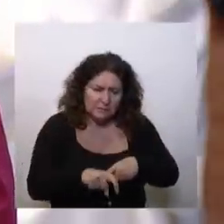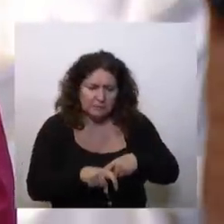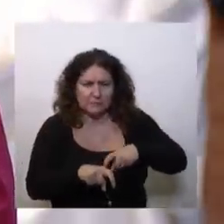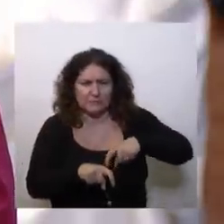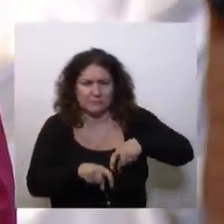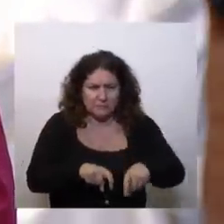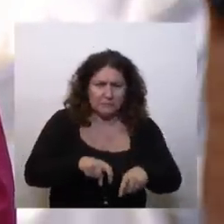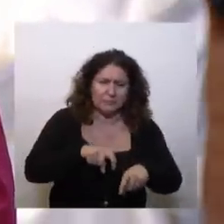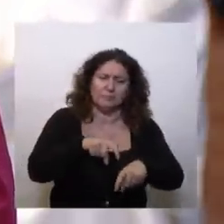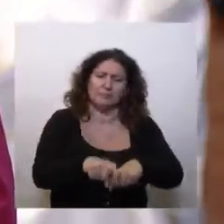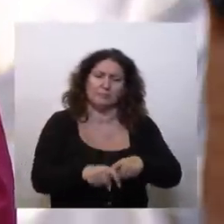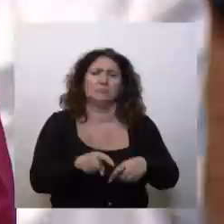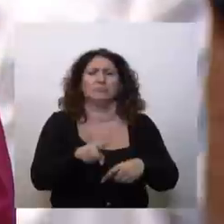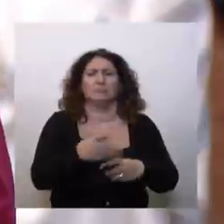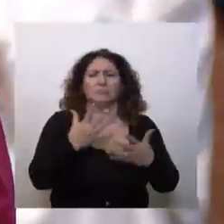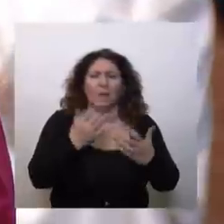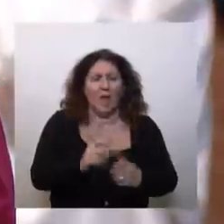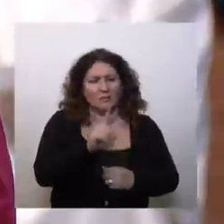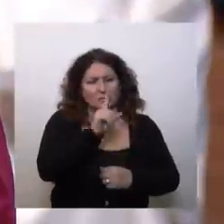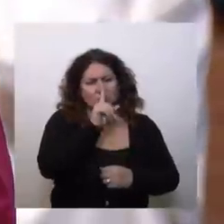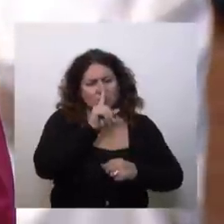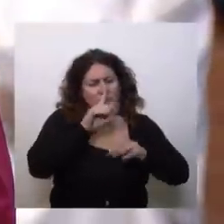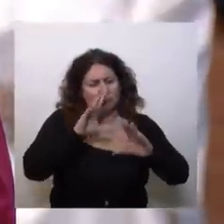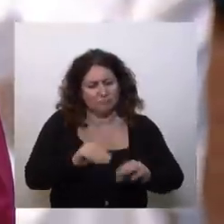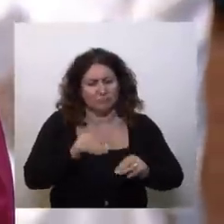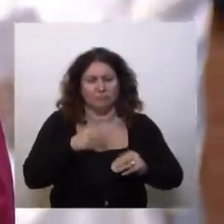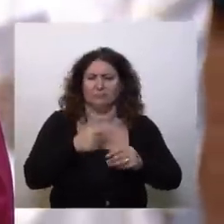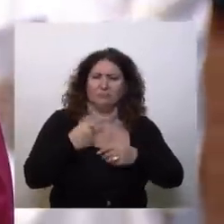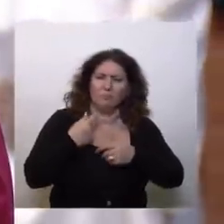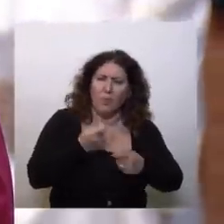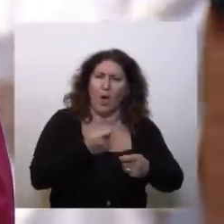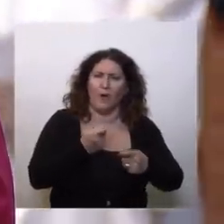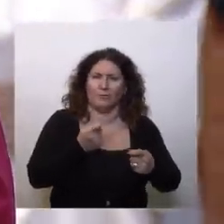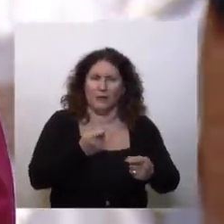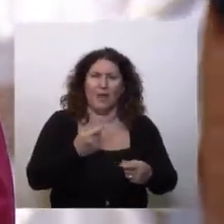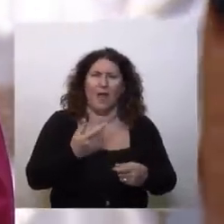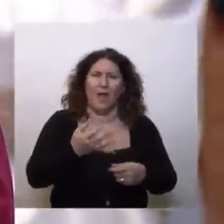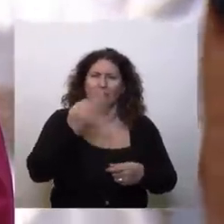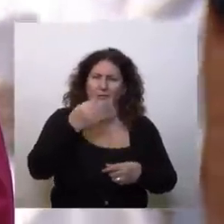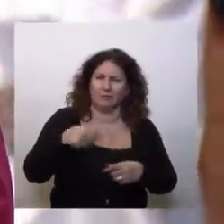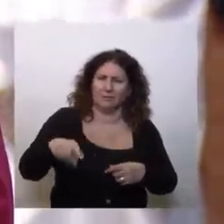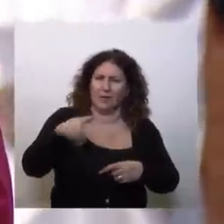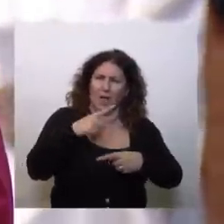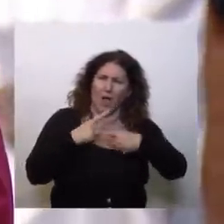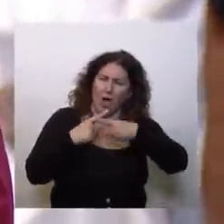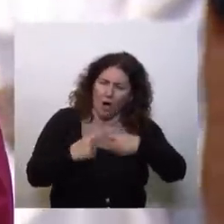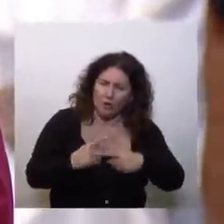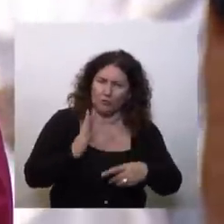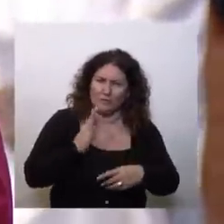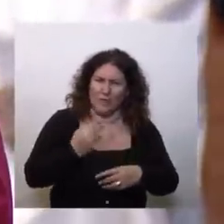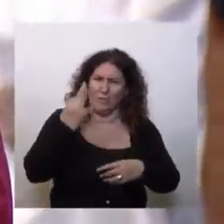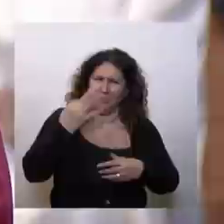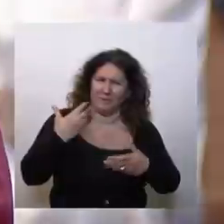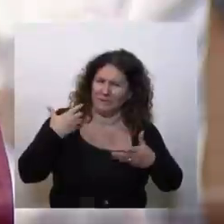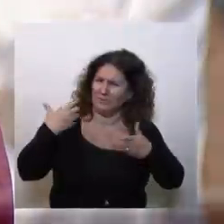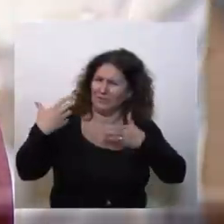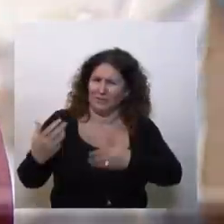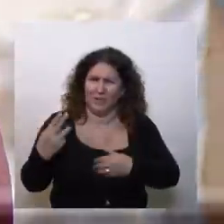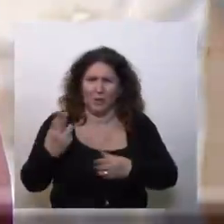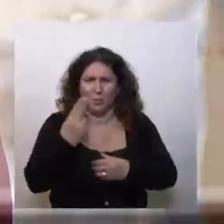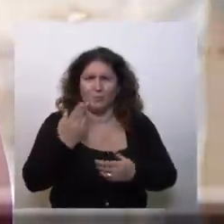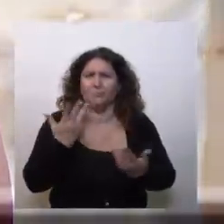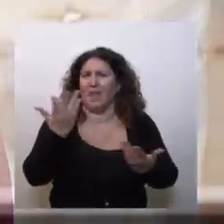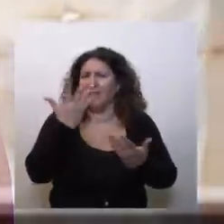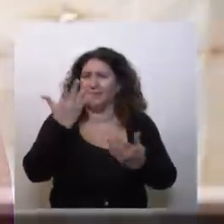a portarla. Sono tutte quelle croci di cui sembra che nessuno possa fare a meno. Una malattia